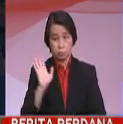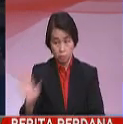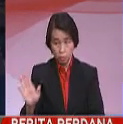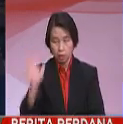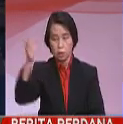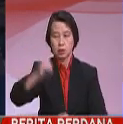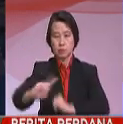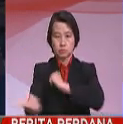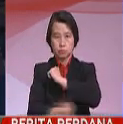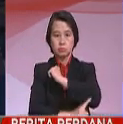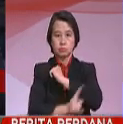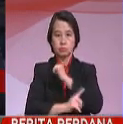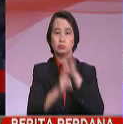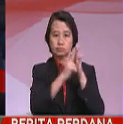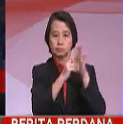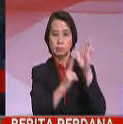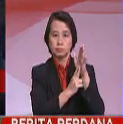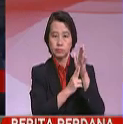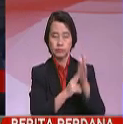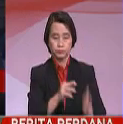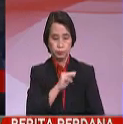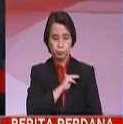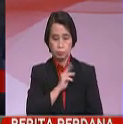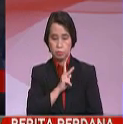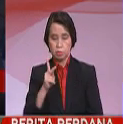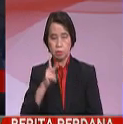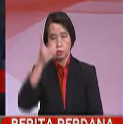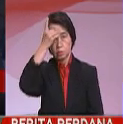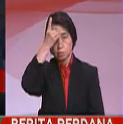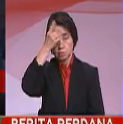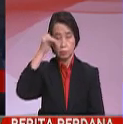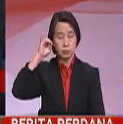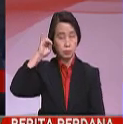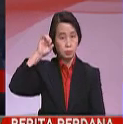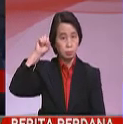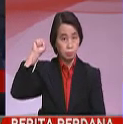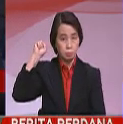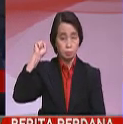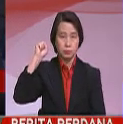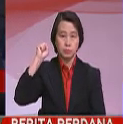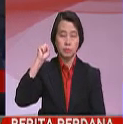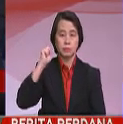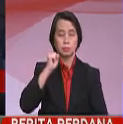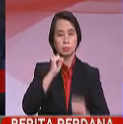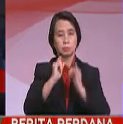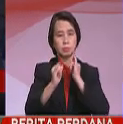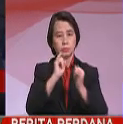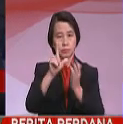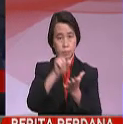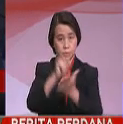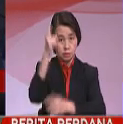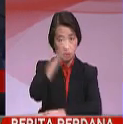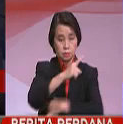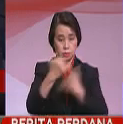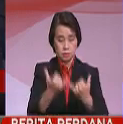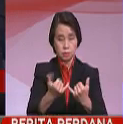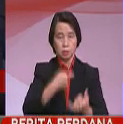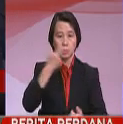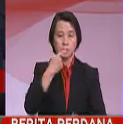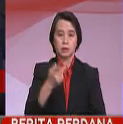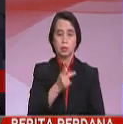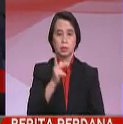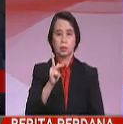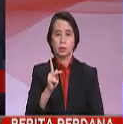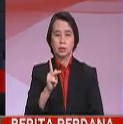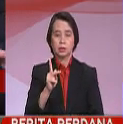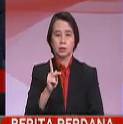akan dikenakan tindakan undang-undang. Menteri Kanan Keselamatan Datuk Seri Ismail Sabri Yaakob dalam sidang media hari ini berkata Kementerian